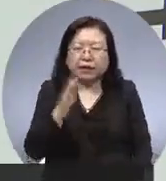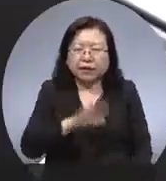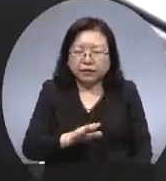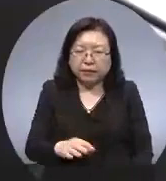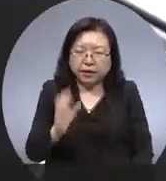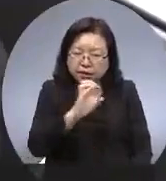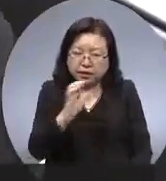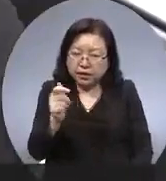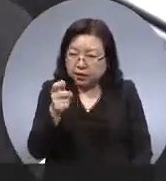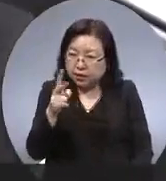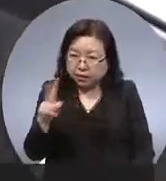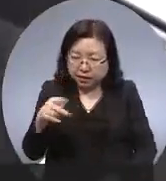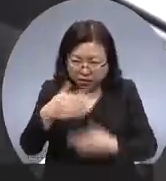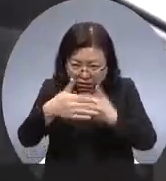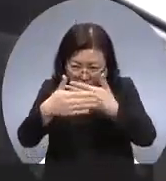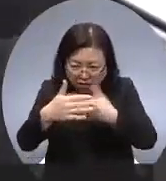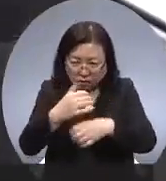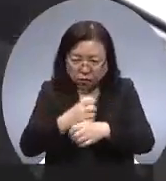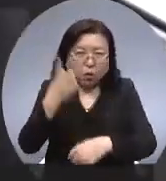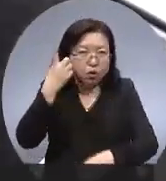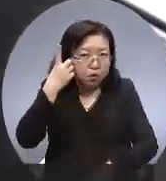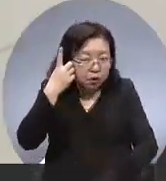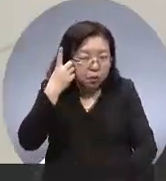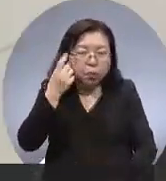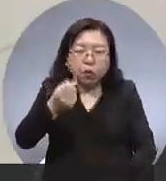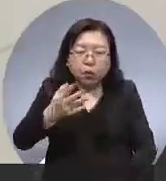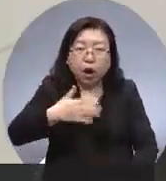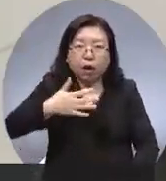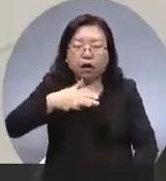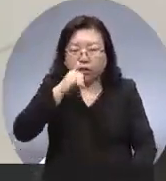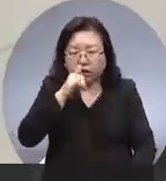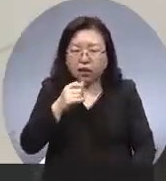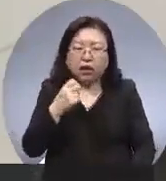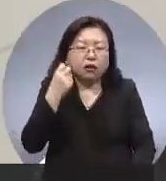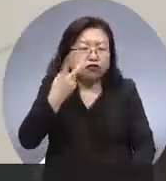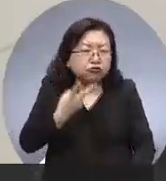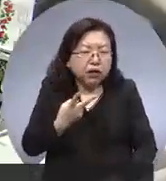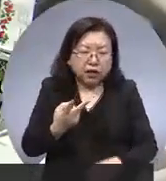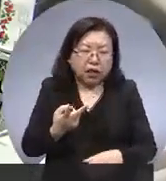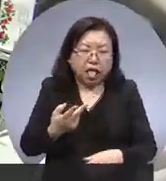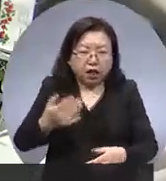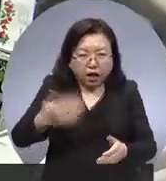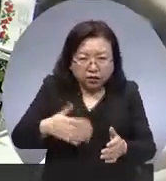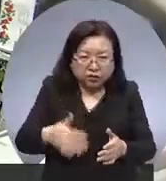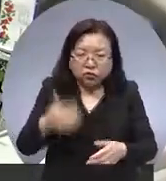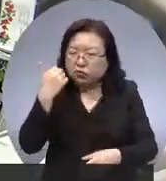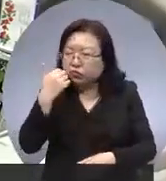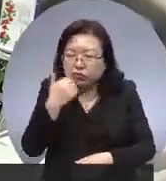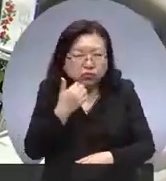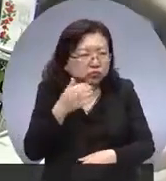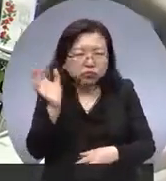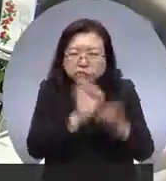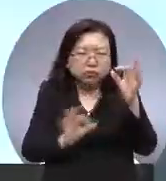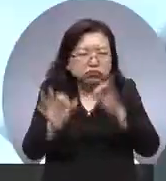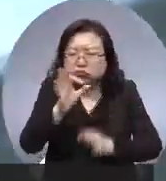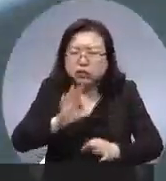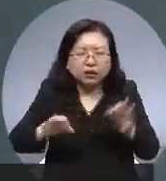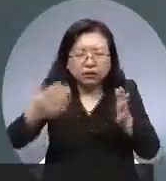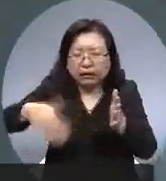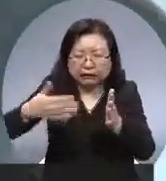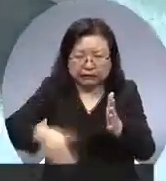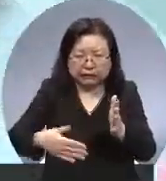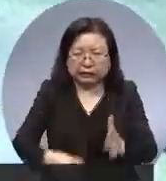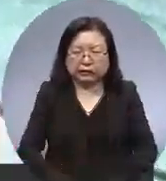영상과 휴대전화 번호까지 확보해 놓고도 두달이 지나도록 손을 놓고 있어 용의자 가 누구인지 조차 모르고 있습니다